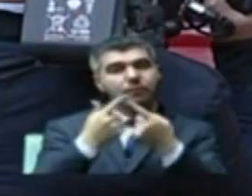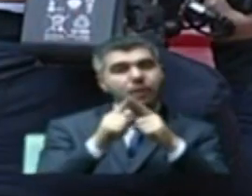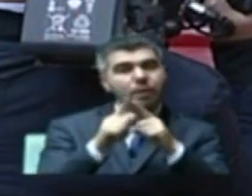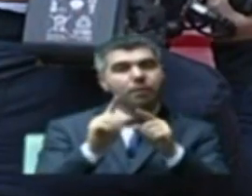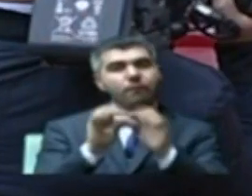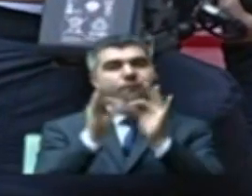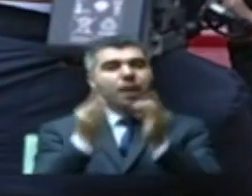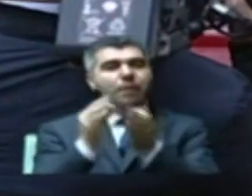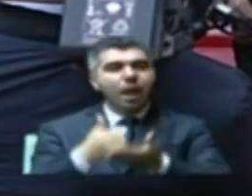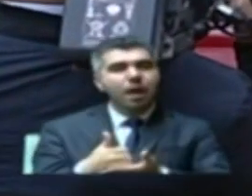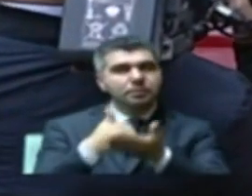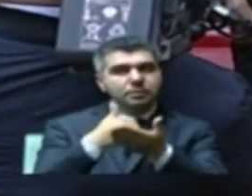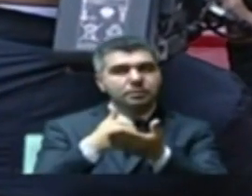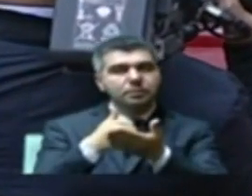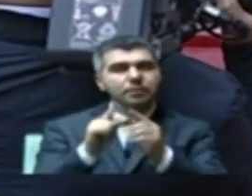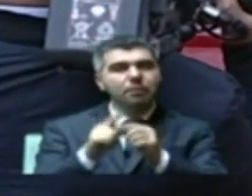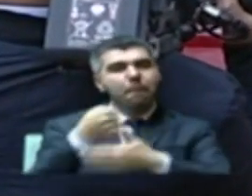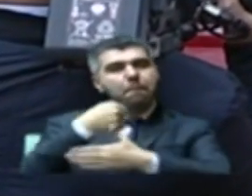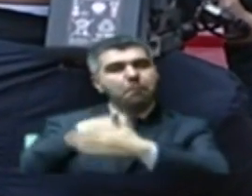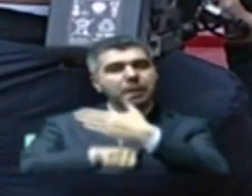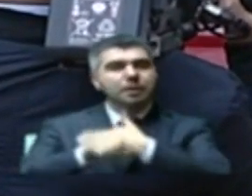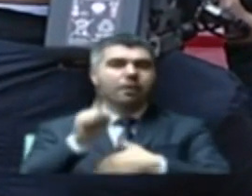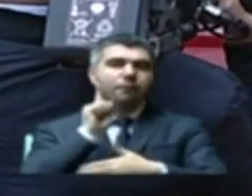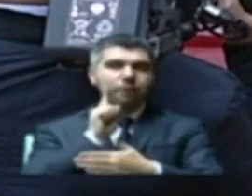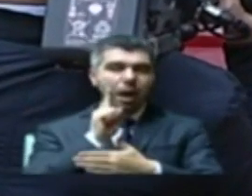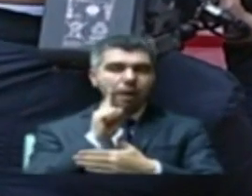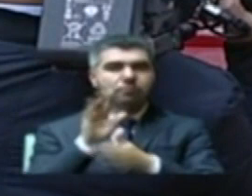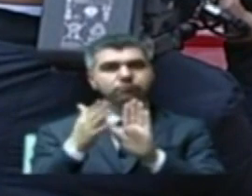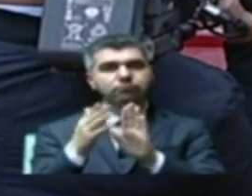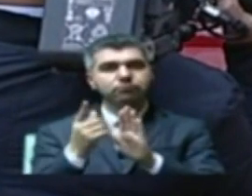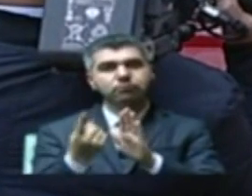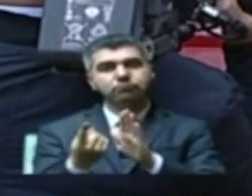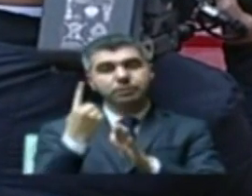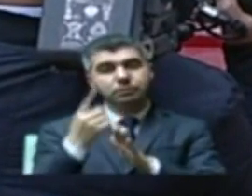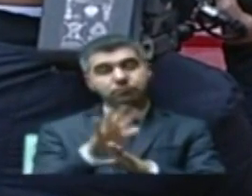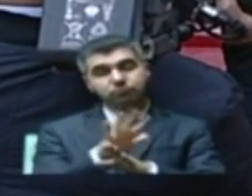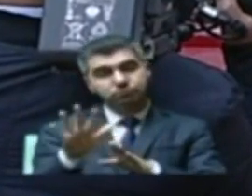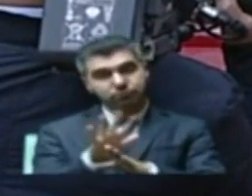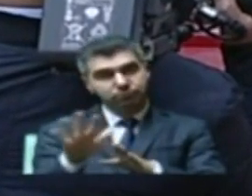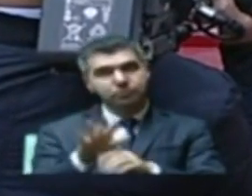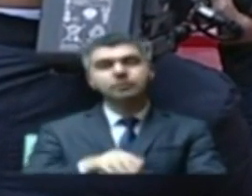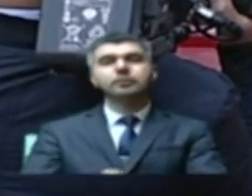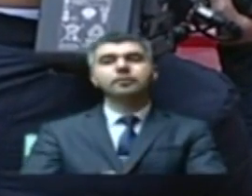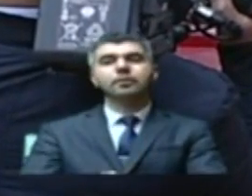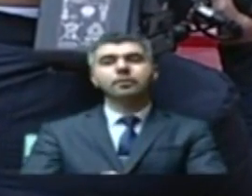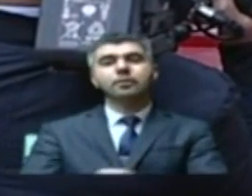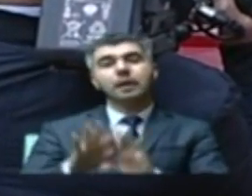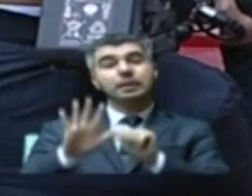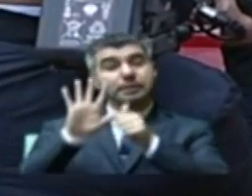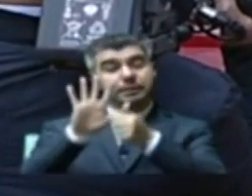العائلية من المنحة ديال الزديات اللي مبلغها 150 درهم على كل مولود في حدود